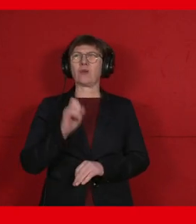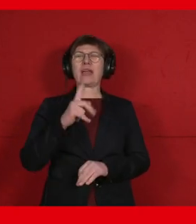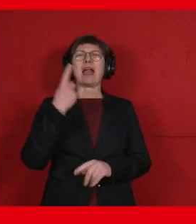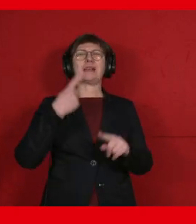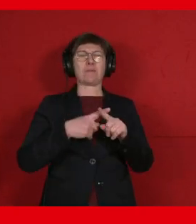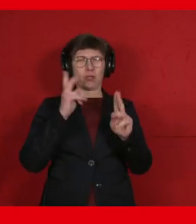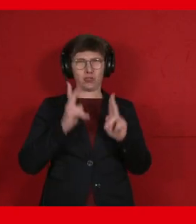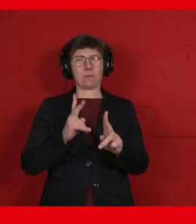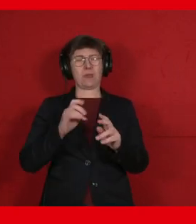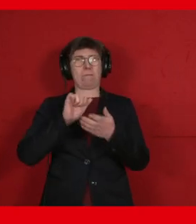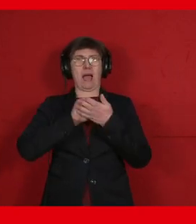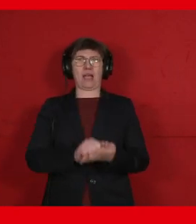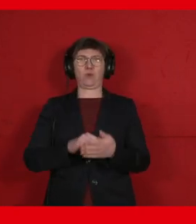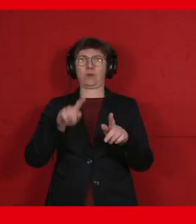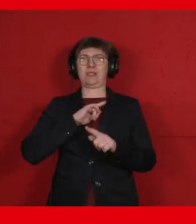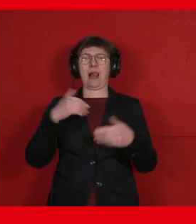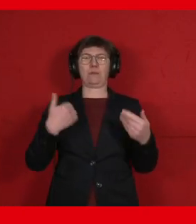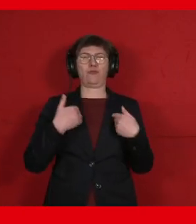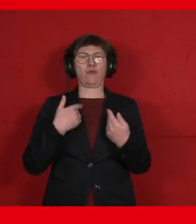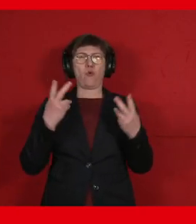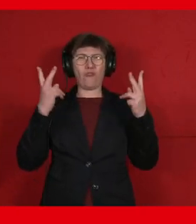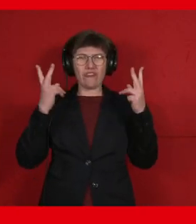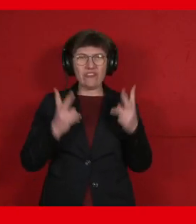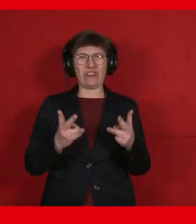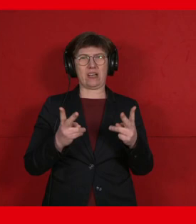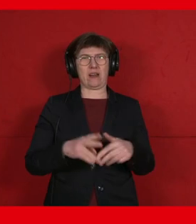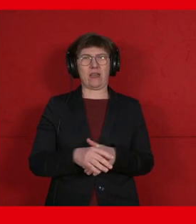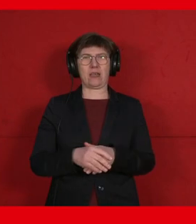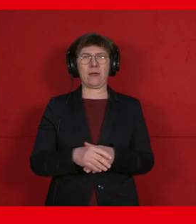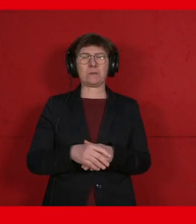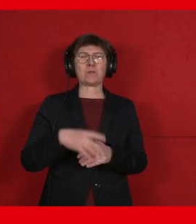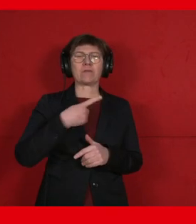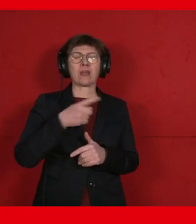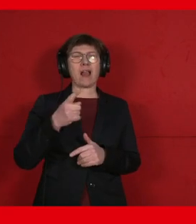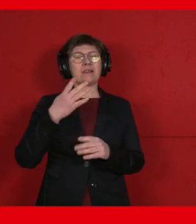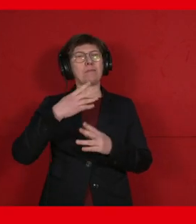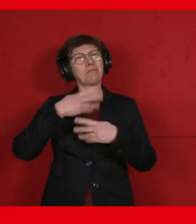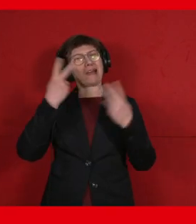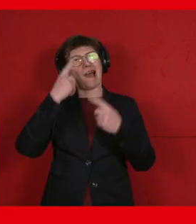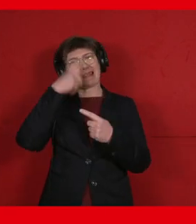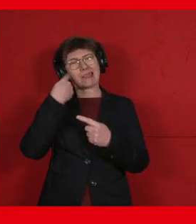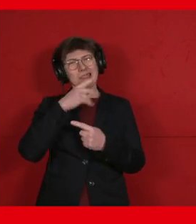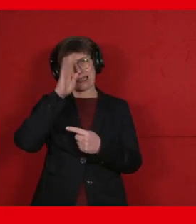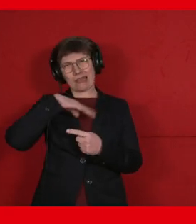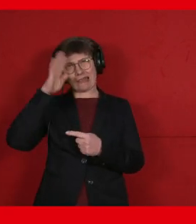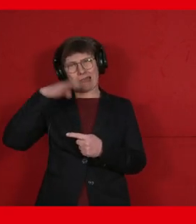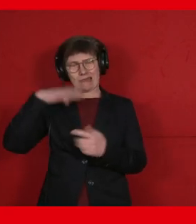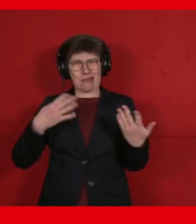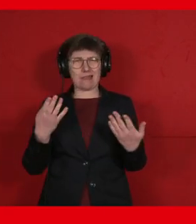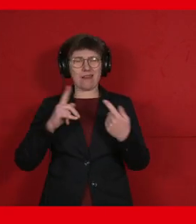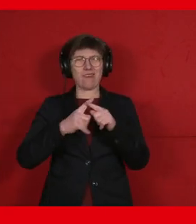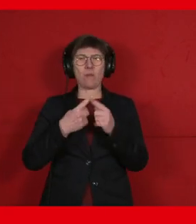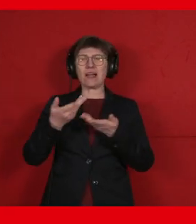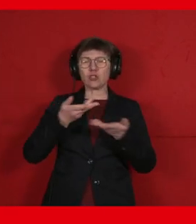also erstmal ein beeindruckendes Panel. Ich freue mich besonders darüber, dass das alles bekannte Gesichter sind, weil wir